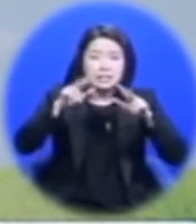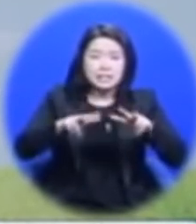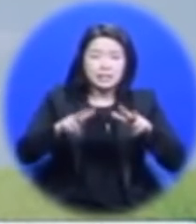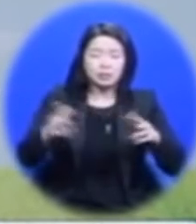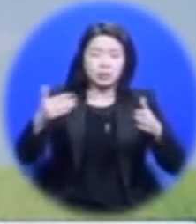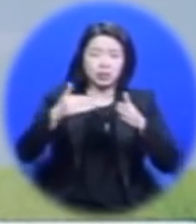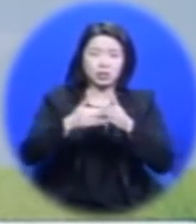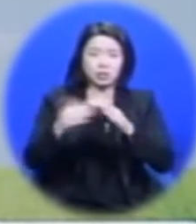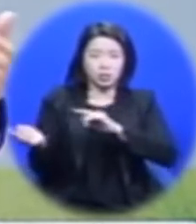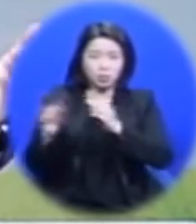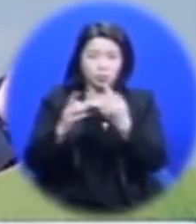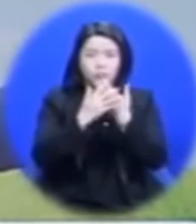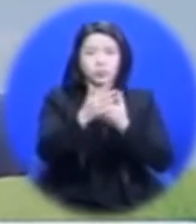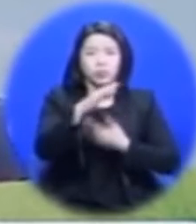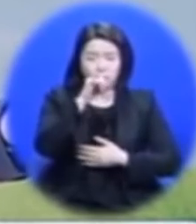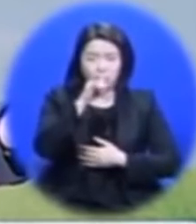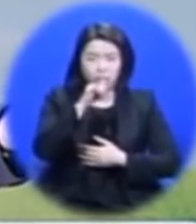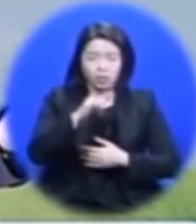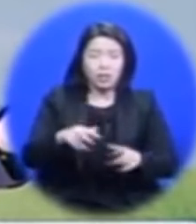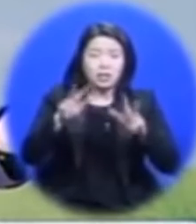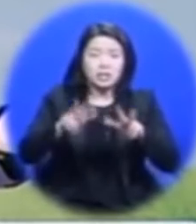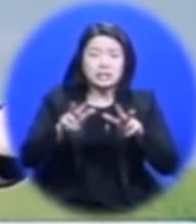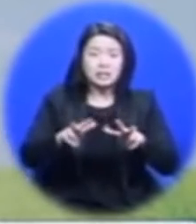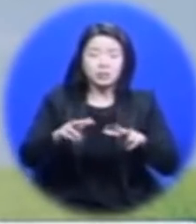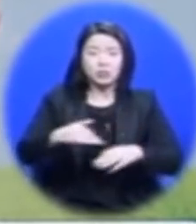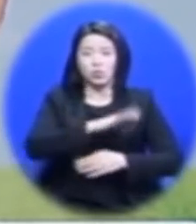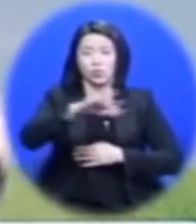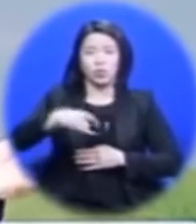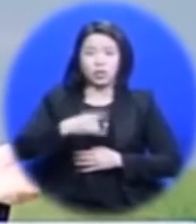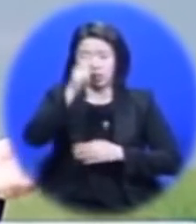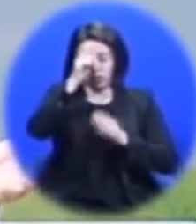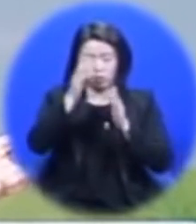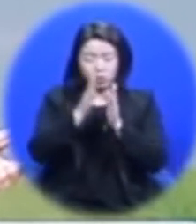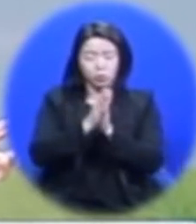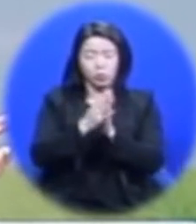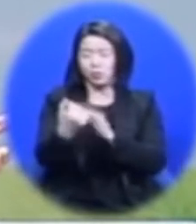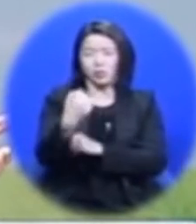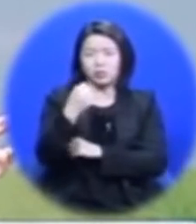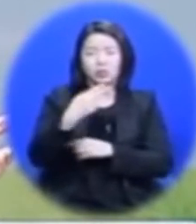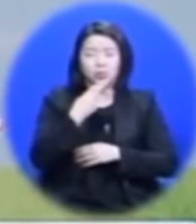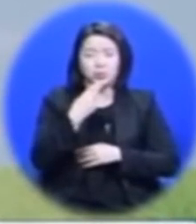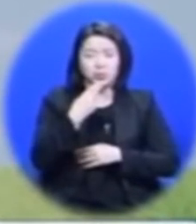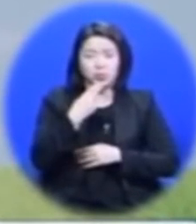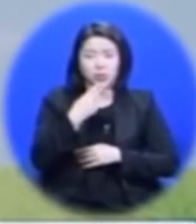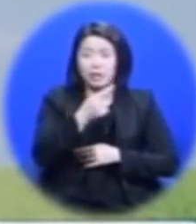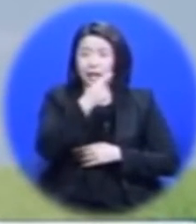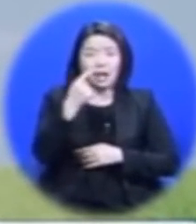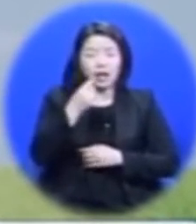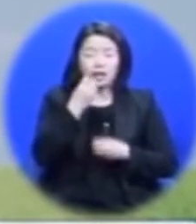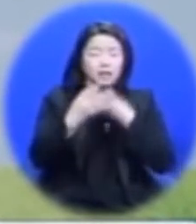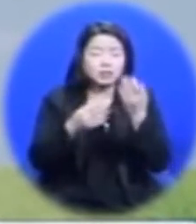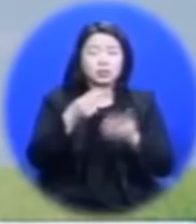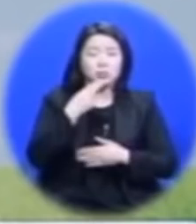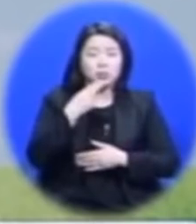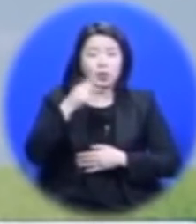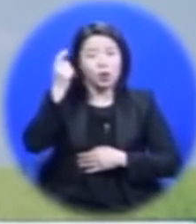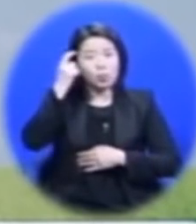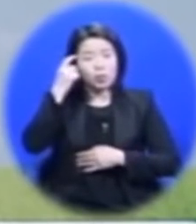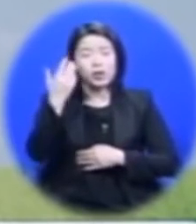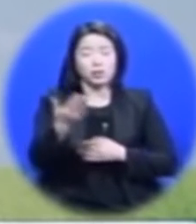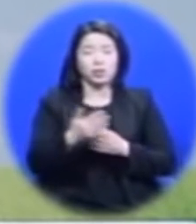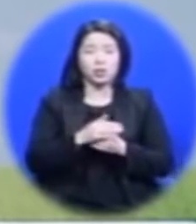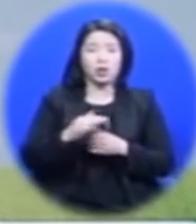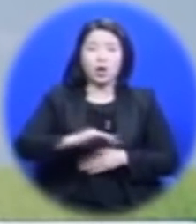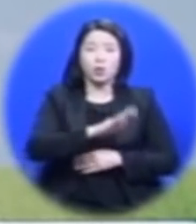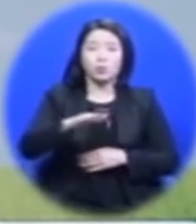거예요. 그런데 지금 우리에게는 기도의 능력이 없어요. 우리에게는 이런 기도의 간증이 없어요. 왜 그랬을까요? 우리